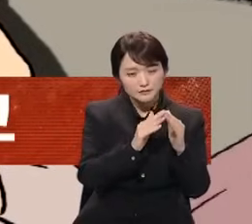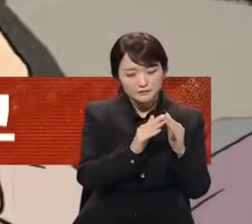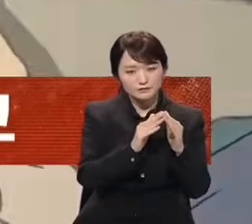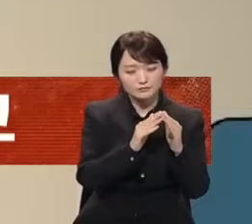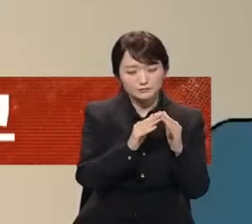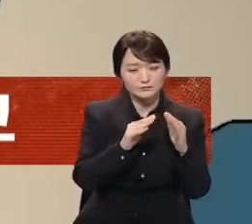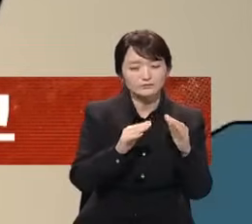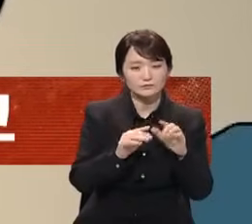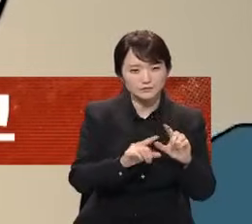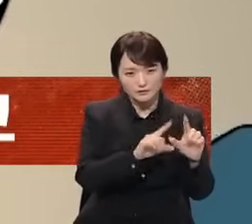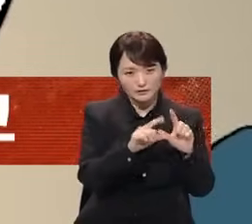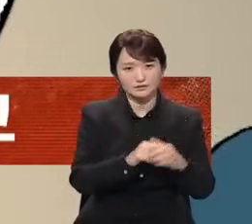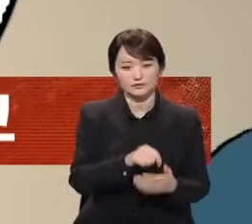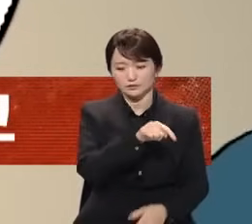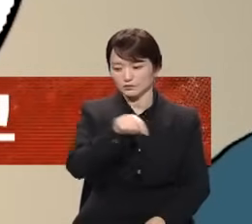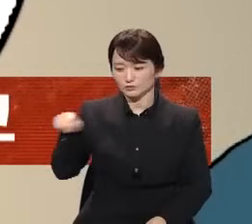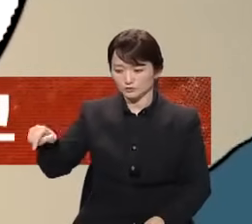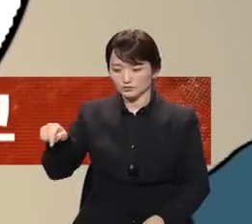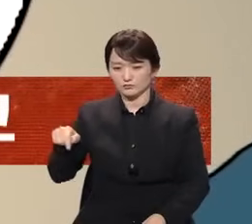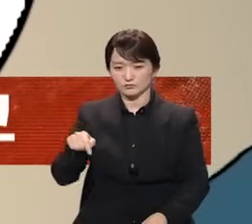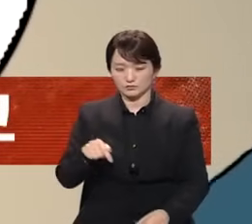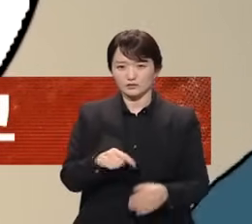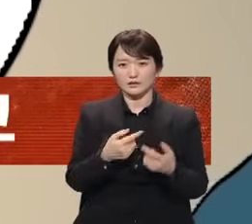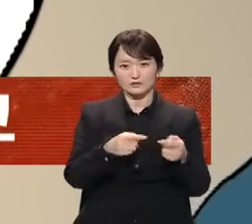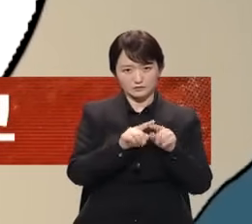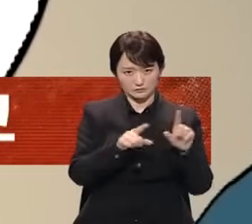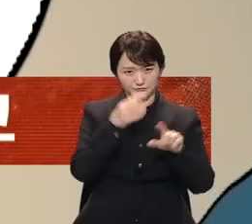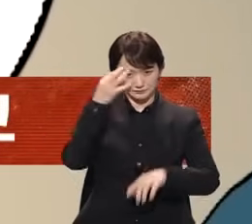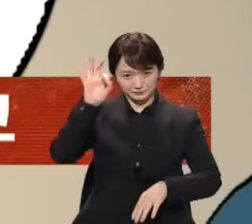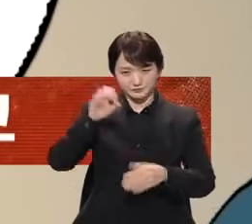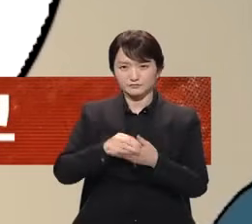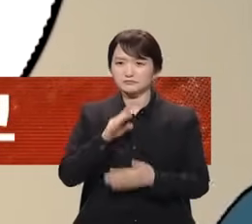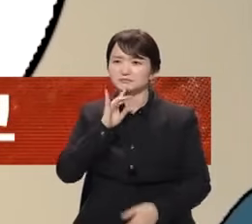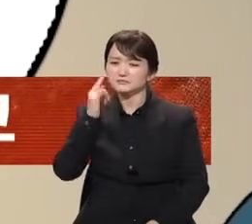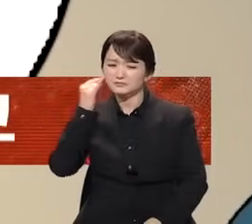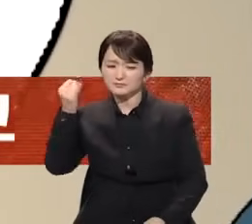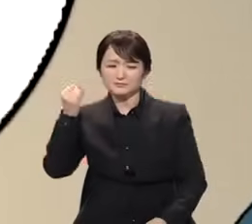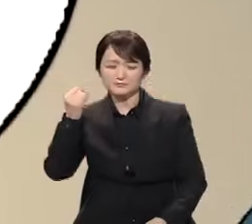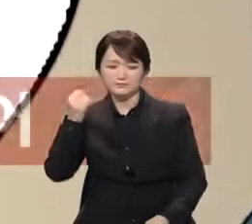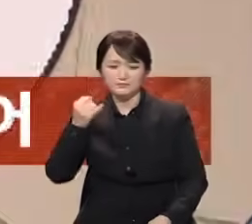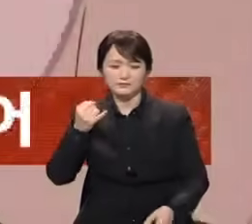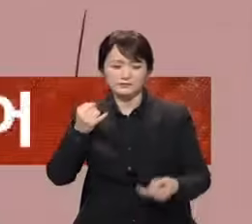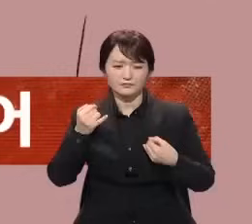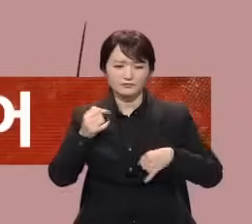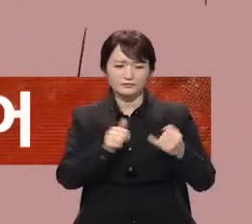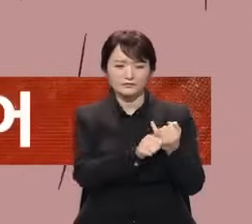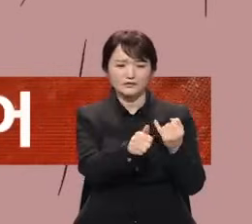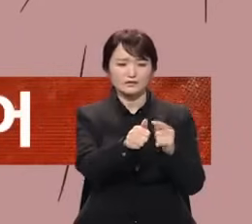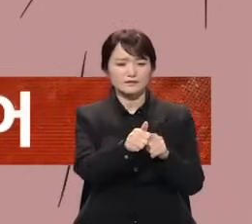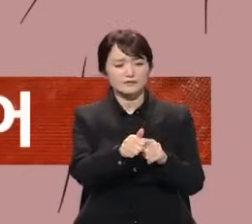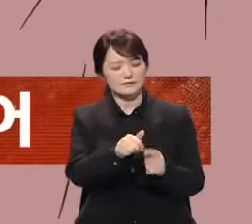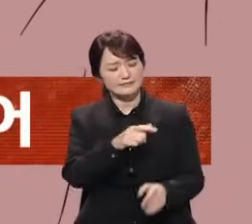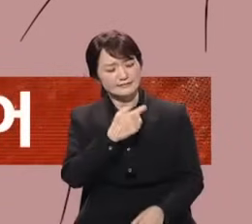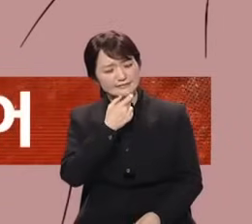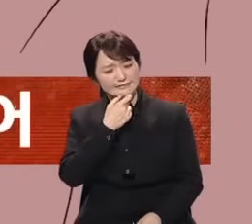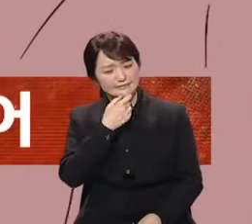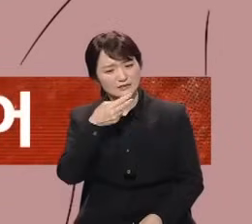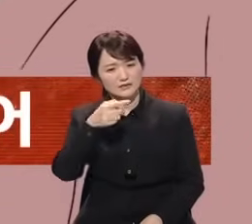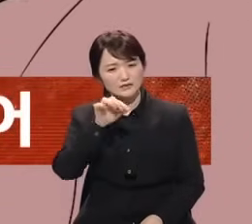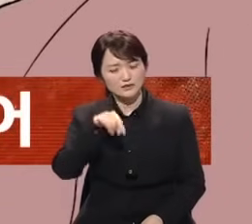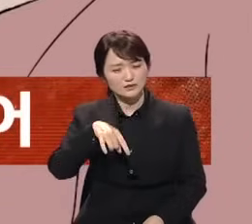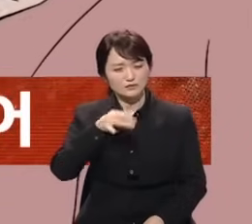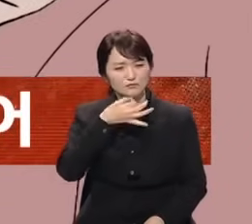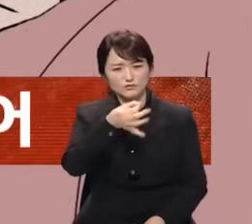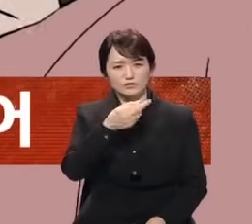인정은 받았습니다. 물론 친정 엄마는 여전히 그 남편을 못마땅해해서 사위라고 부른 적이 단 한 번도 없으시대요. 오히려 욕설을